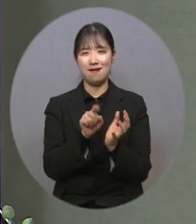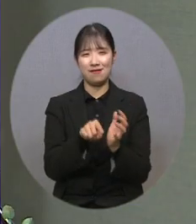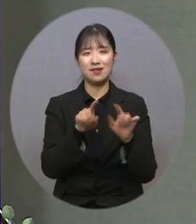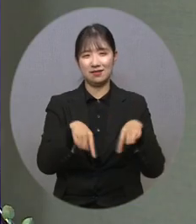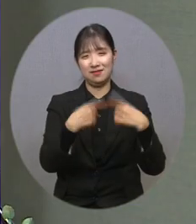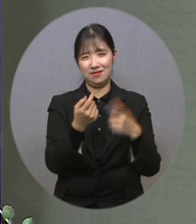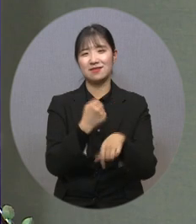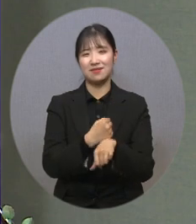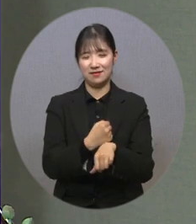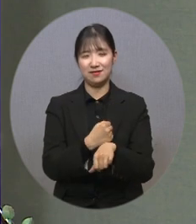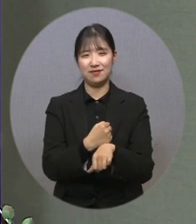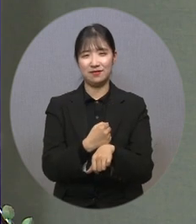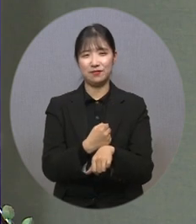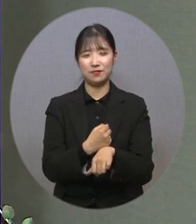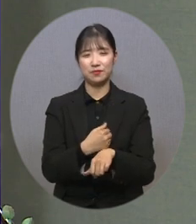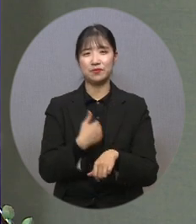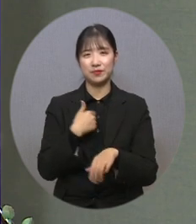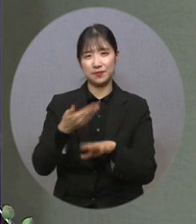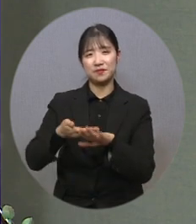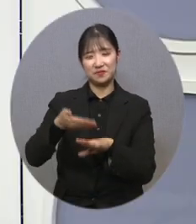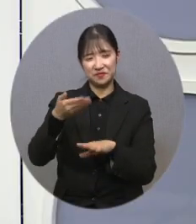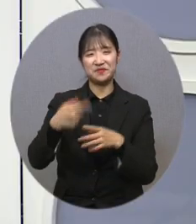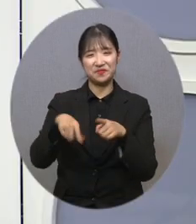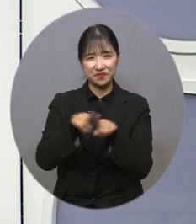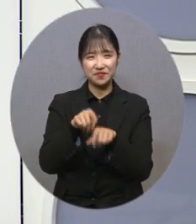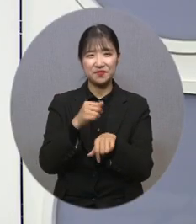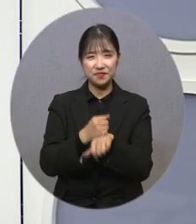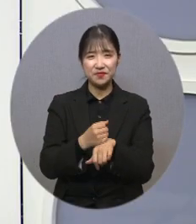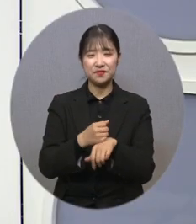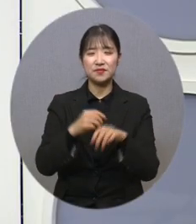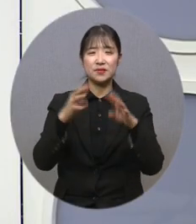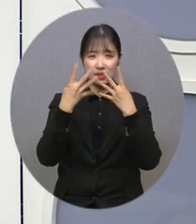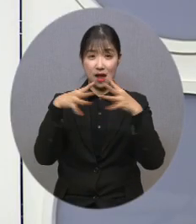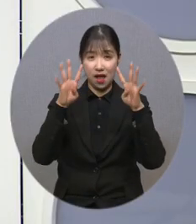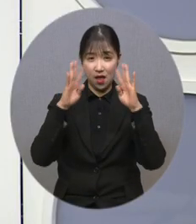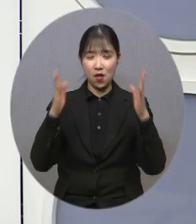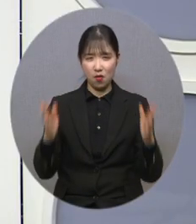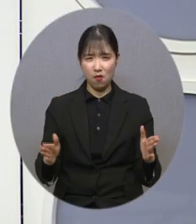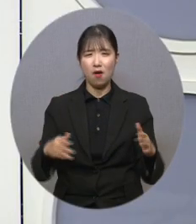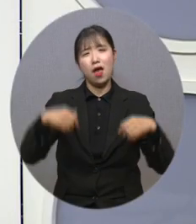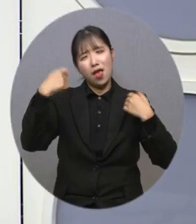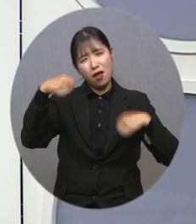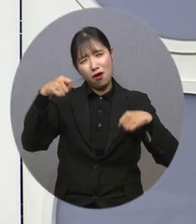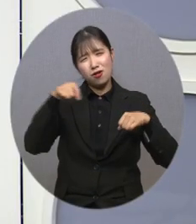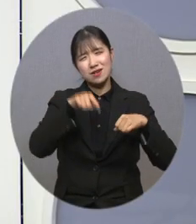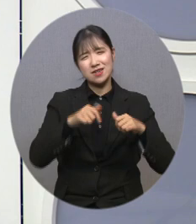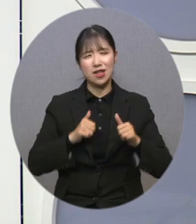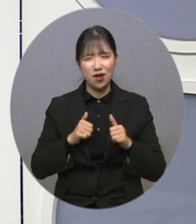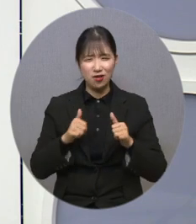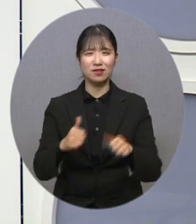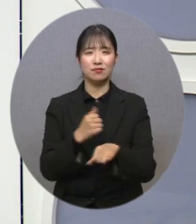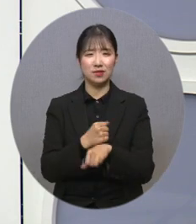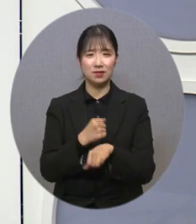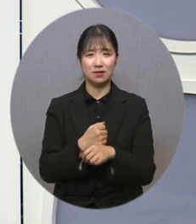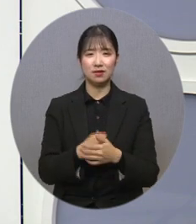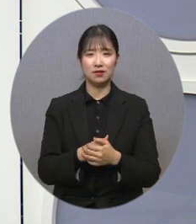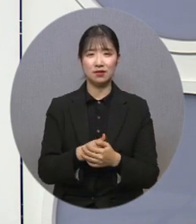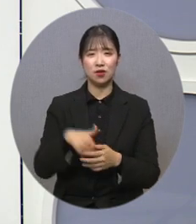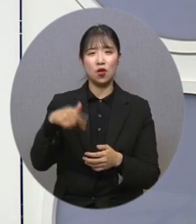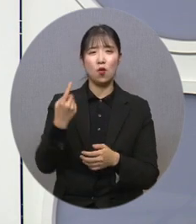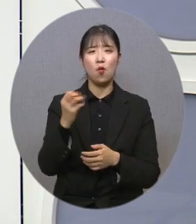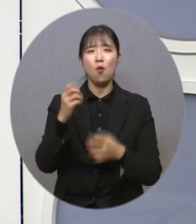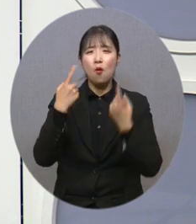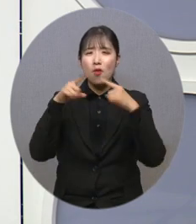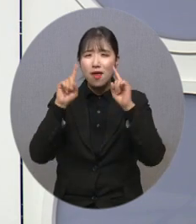들어갔습니다. 연극을 하고 싶어서 저희 선배들이. 그래서 대학 4년 다니면서 거의 연극을 또 몰입을 했고요. 그러니까